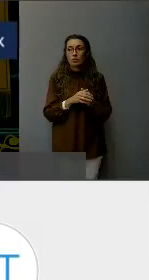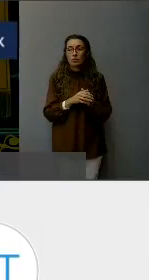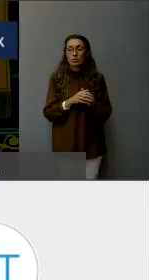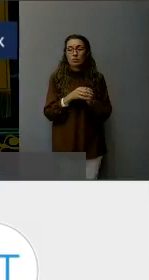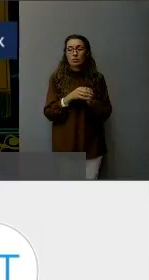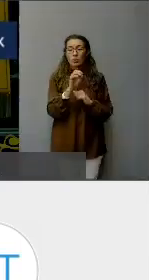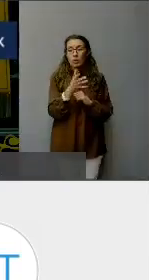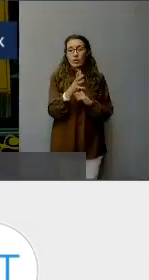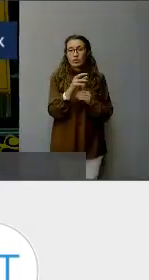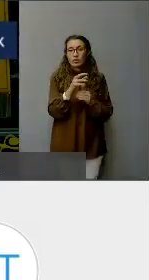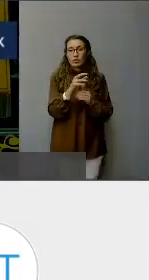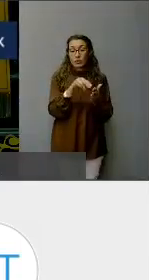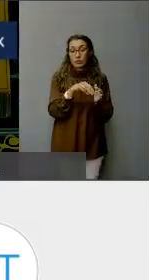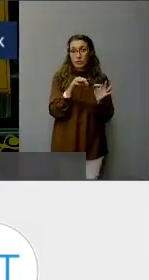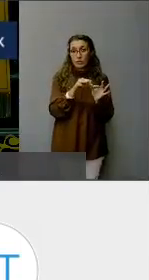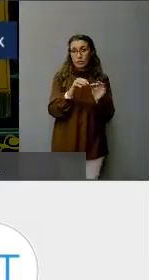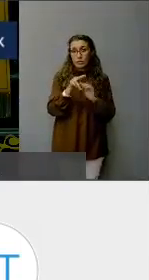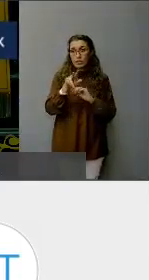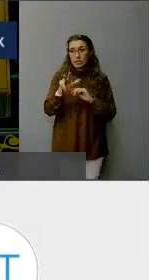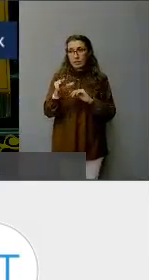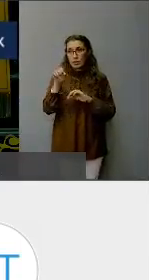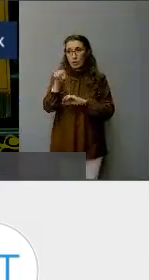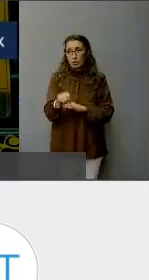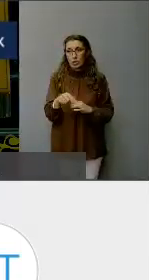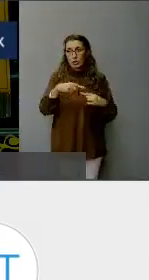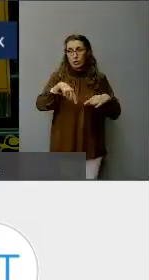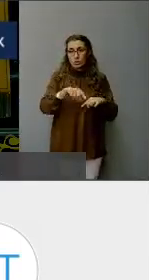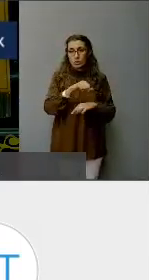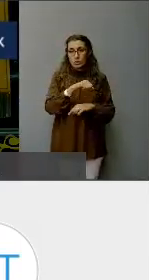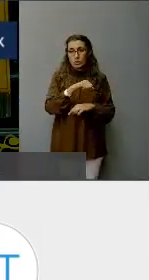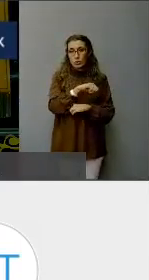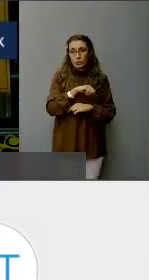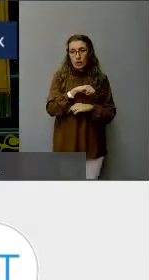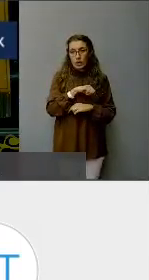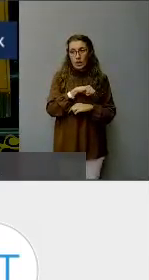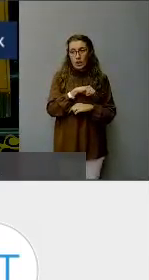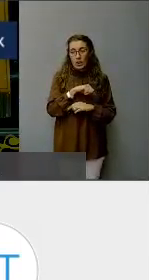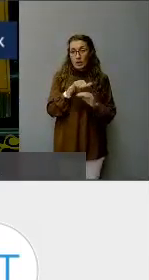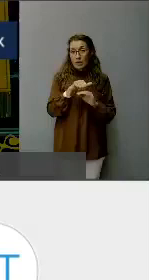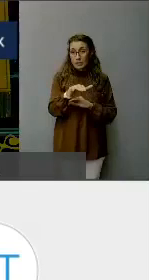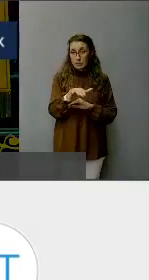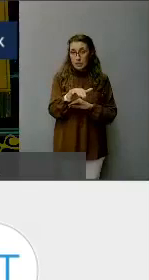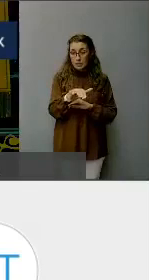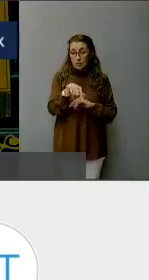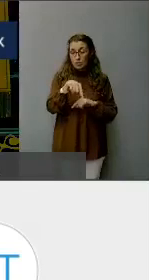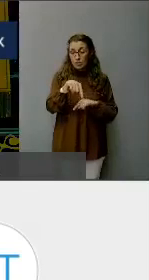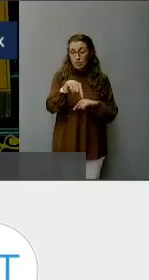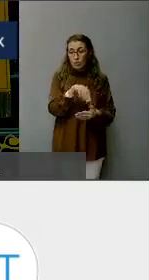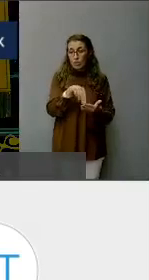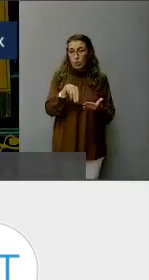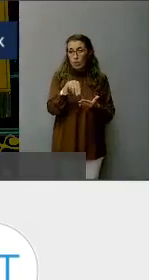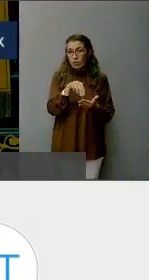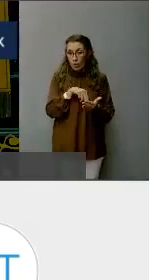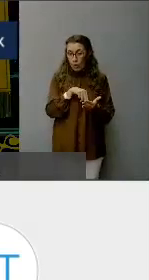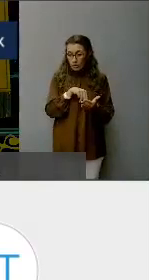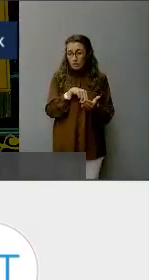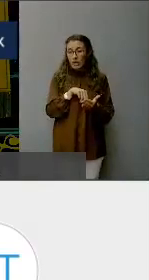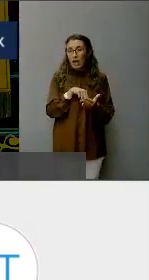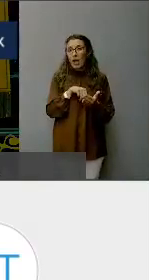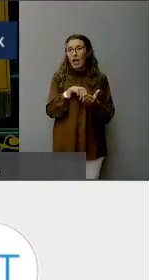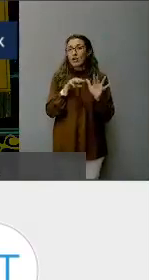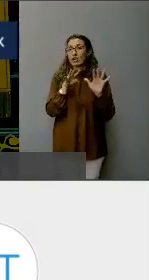15 voti favorevoli e contrari consiglio comunale respinge ancora in votazione il numero